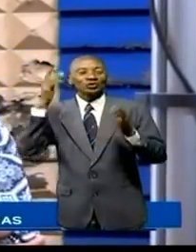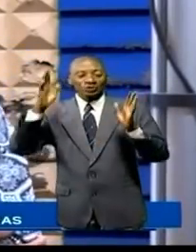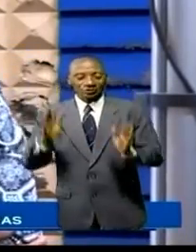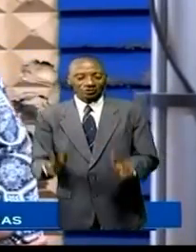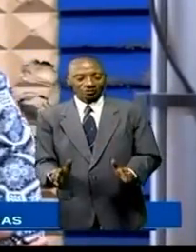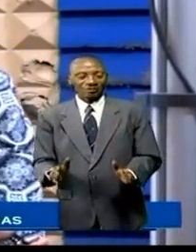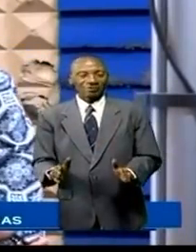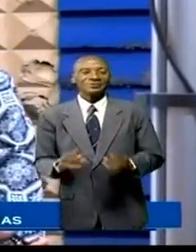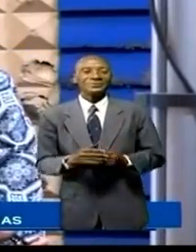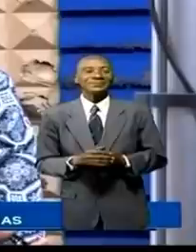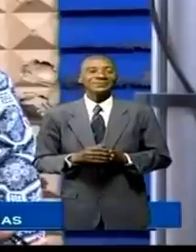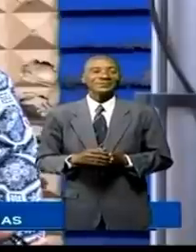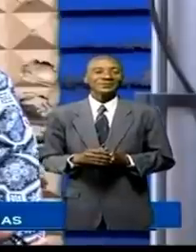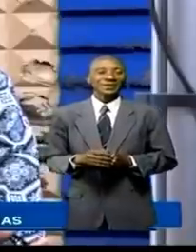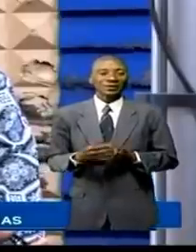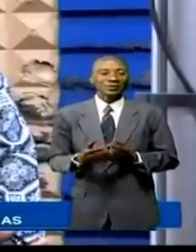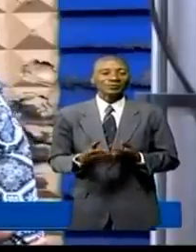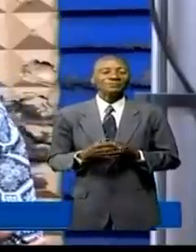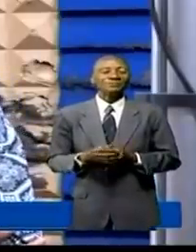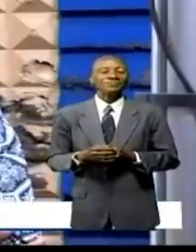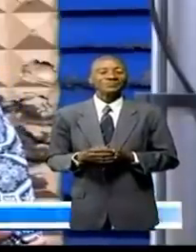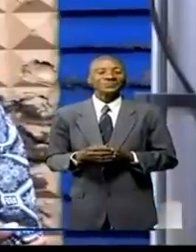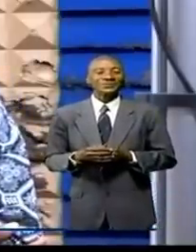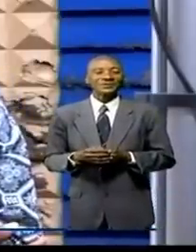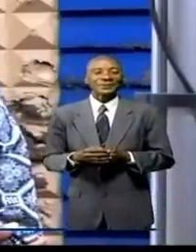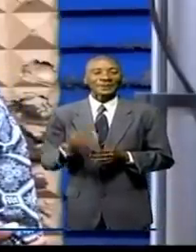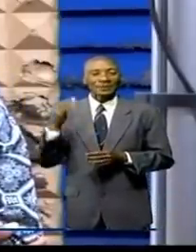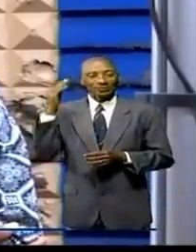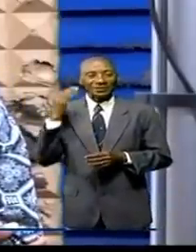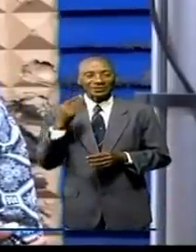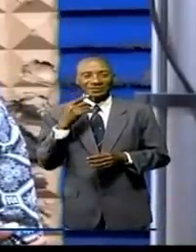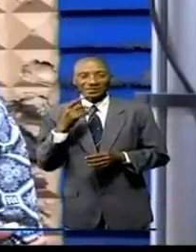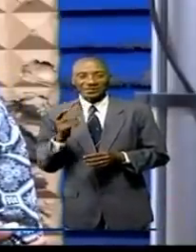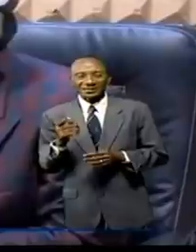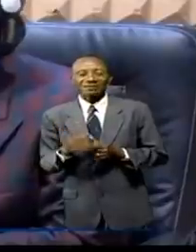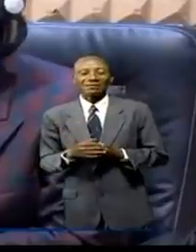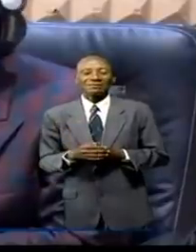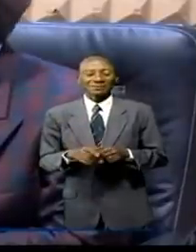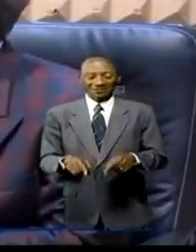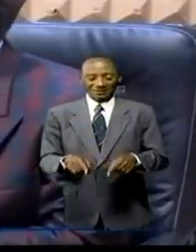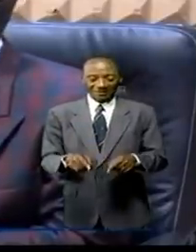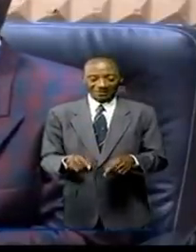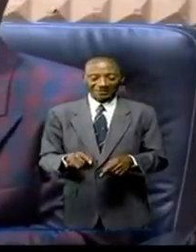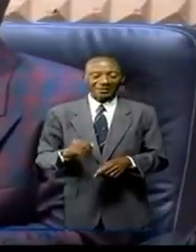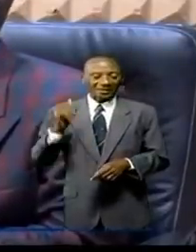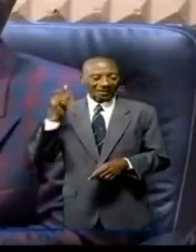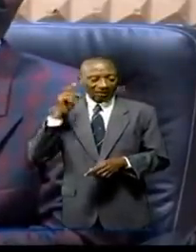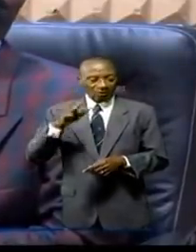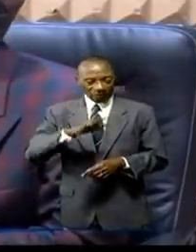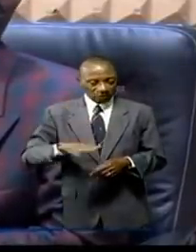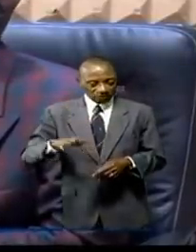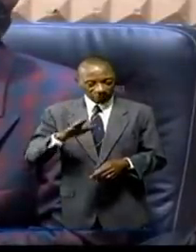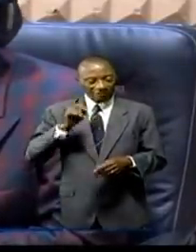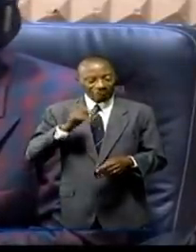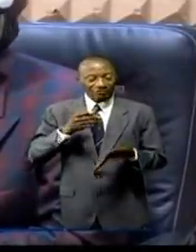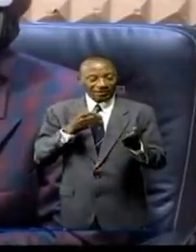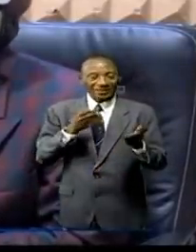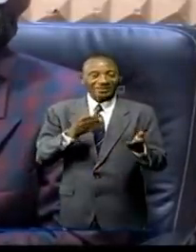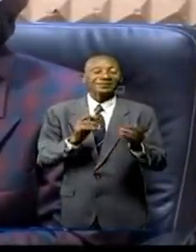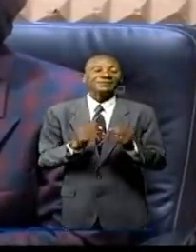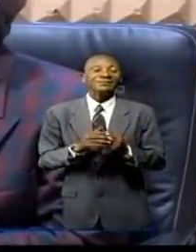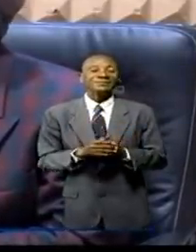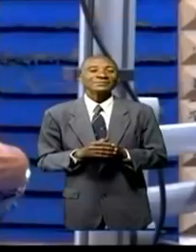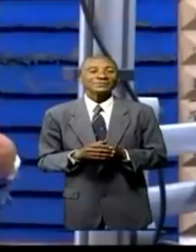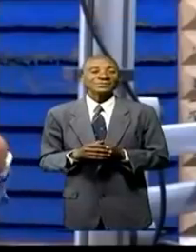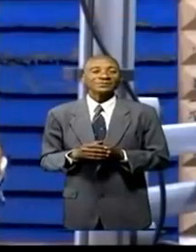assurer aussi que nous donnons une vue à la radio nationale. À la question de savoir sur l'absence de journalistes de la radio nationale